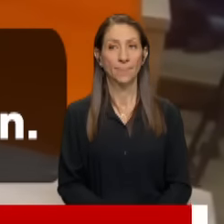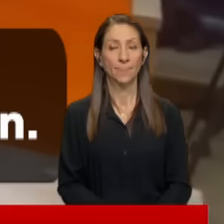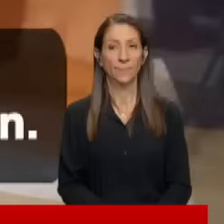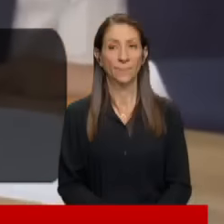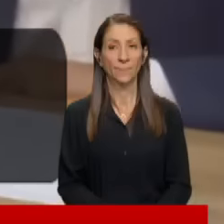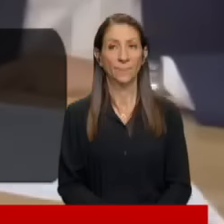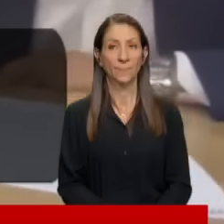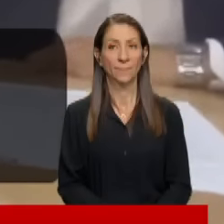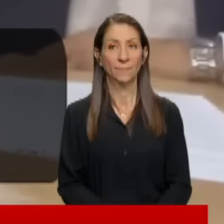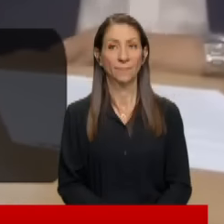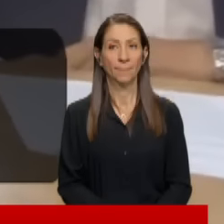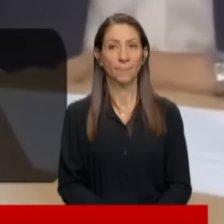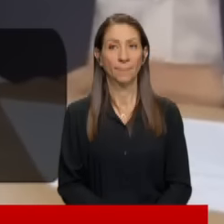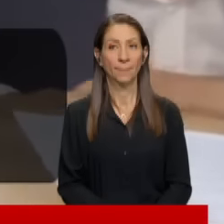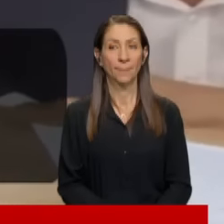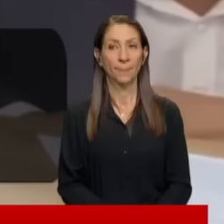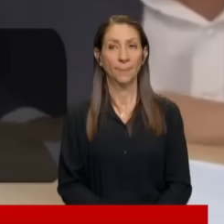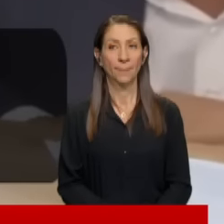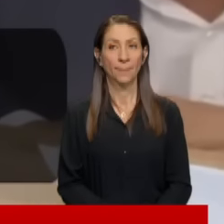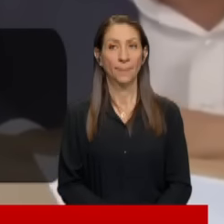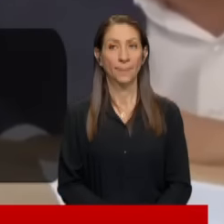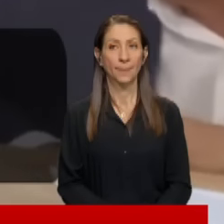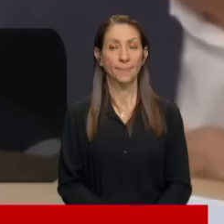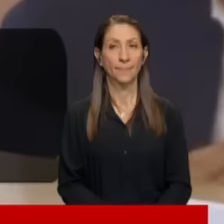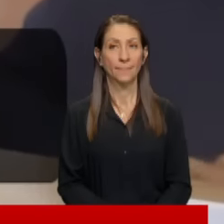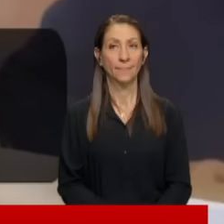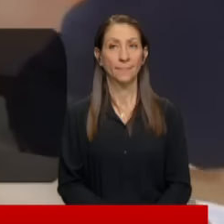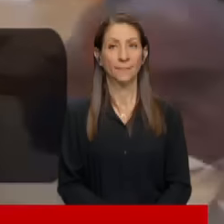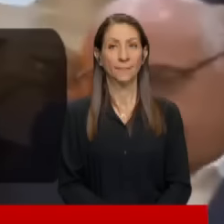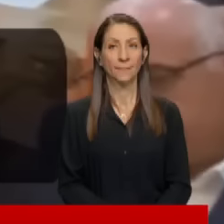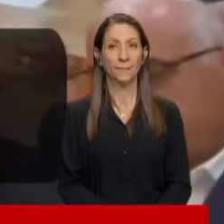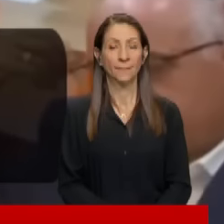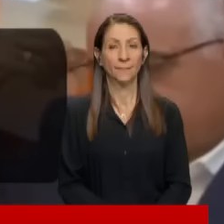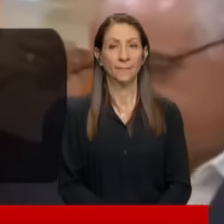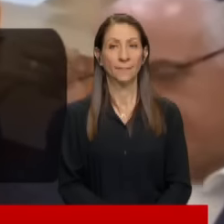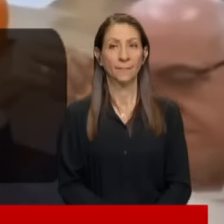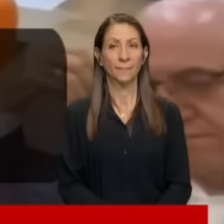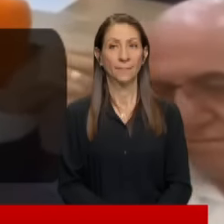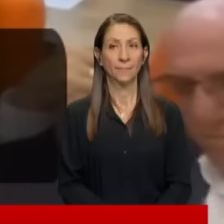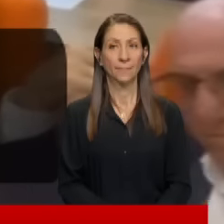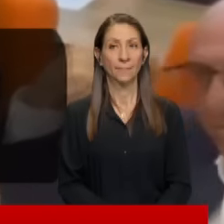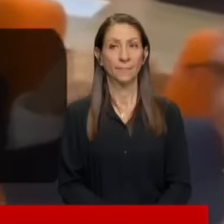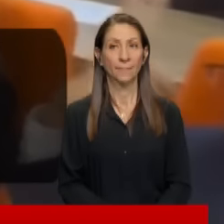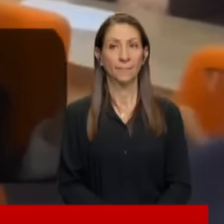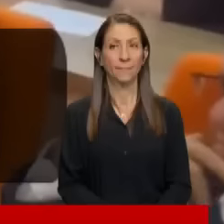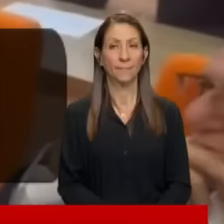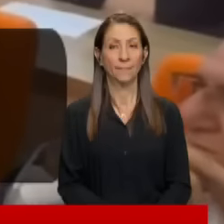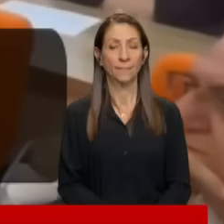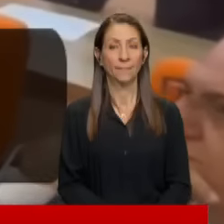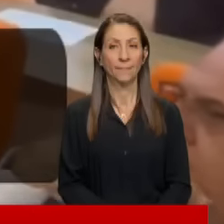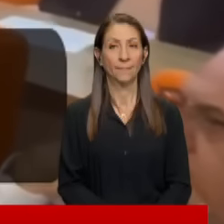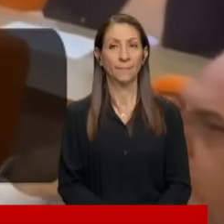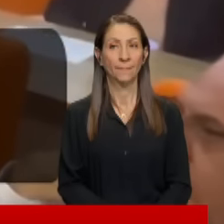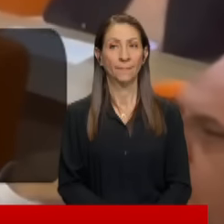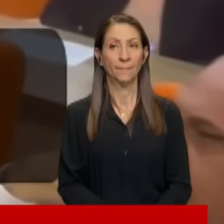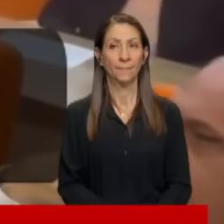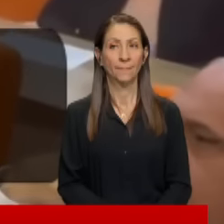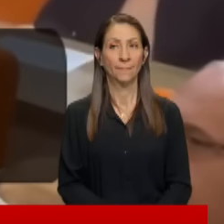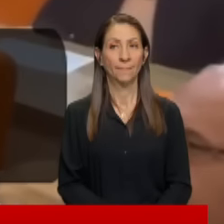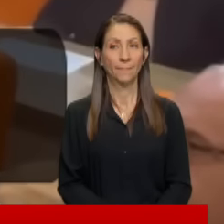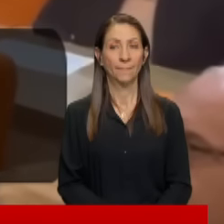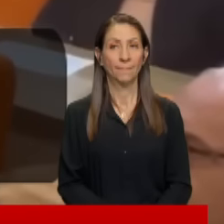Hayırlı uğurlu olsun. Anlaşmışsınız, gelmişsiniz. Burada bir de katılımcı belediyecilik diyorsunuz. Sakin ol ya. Ya başkanım, niye sakin olayım ya? Biz niye oturuyorsun burada? Başkanım da